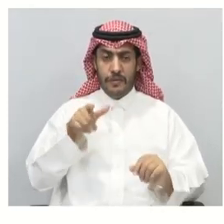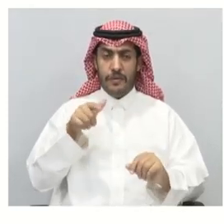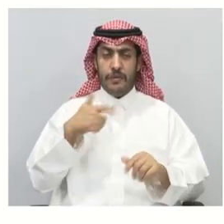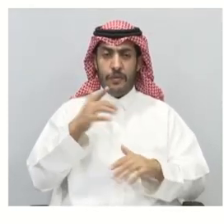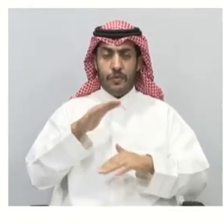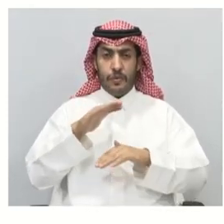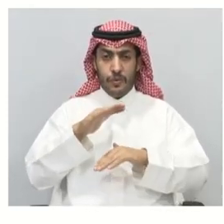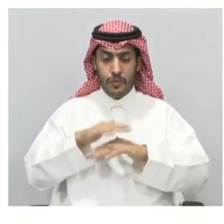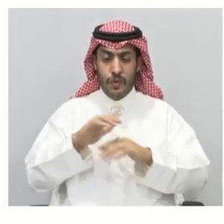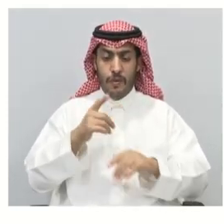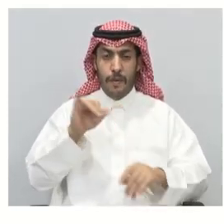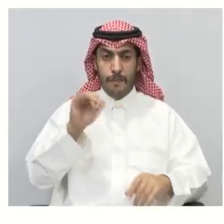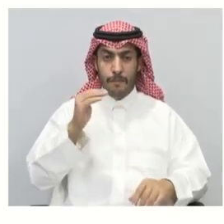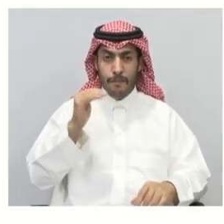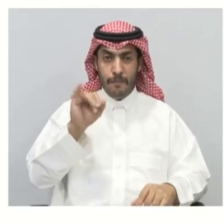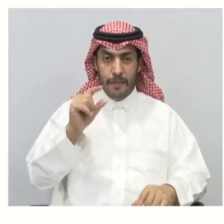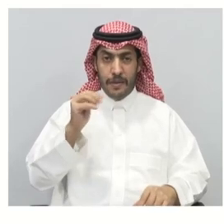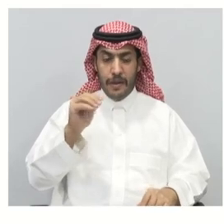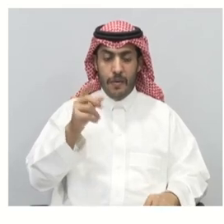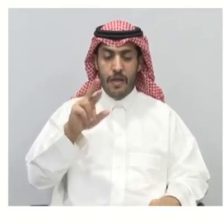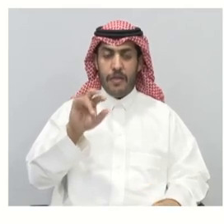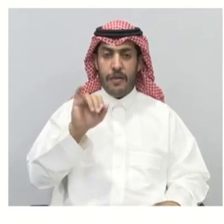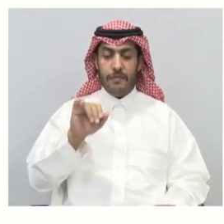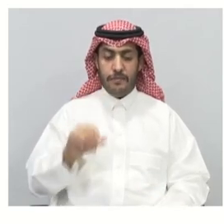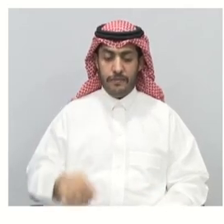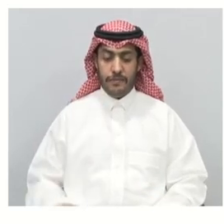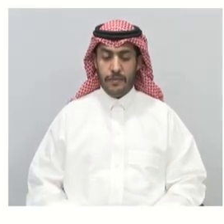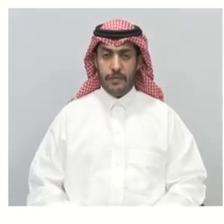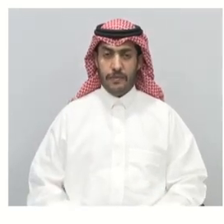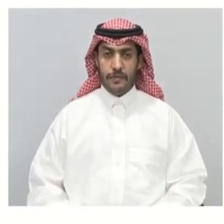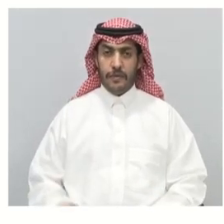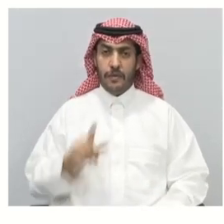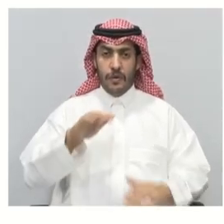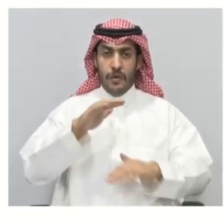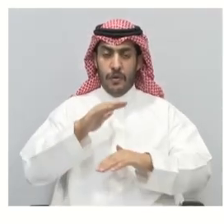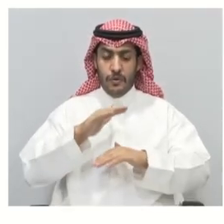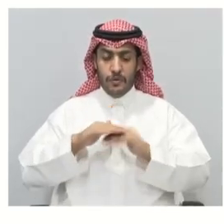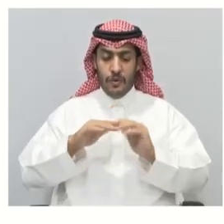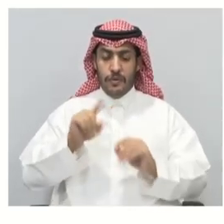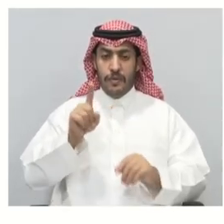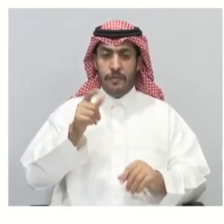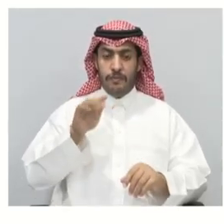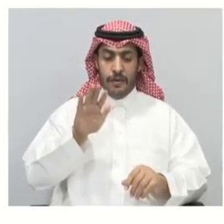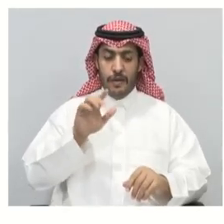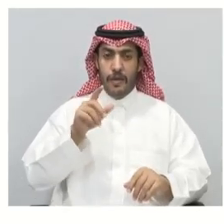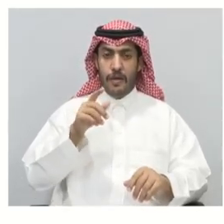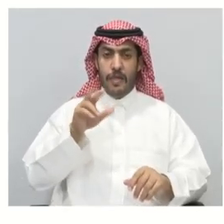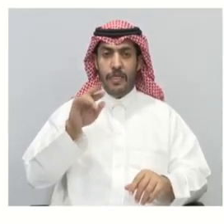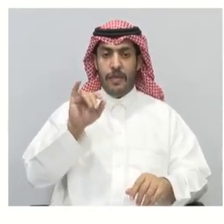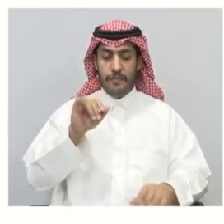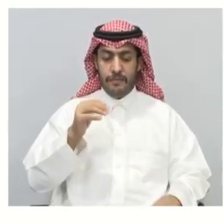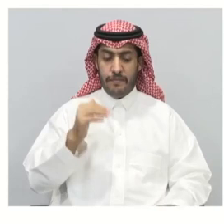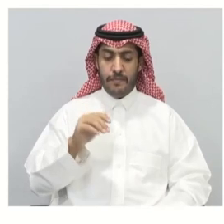هنا اسلوب ملحم اسلوب ام اسلوب ذنبي كانك تقول مثلا طبعا هو سلوك ذنب هو بئس الضجيج لانه